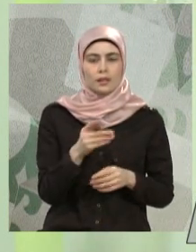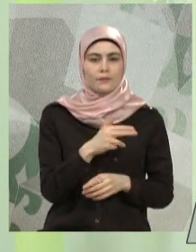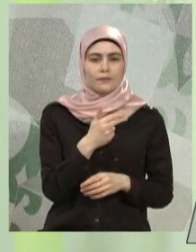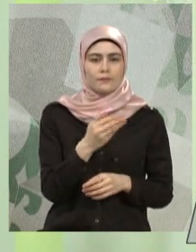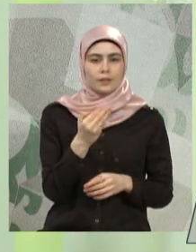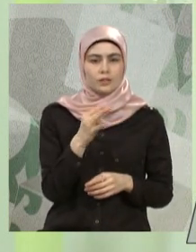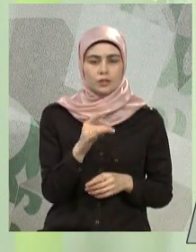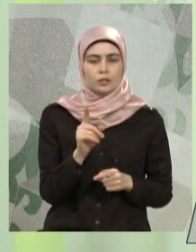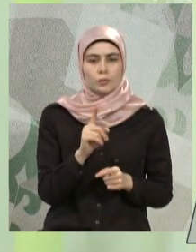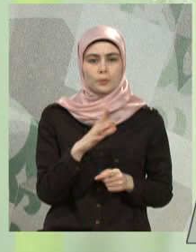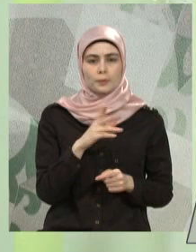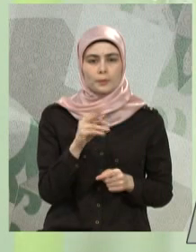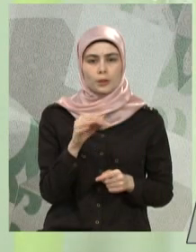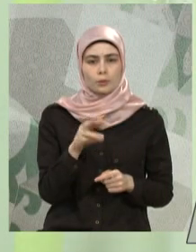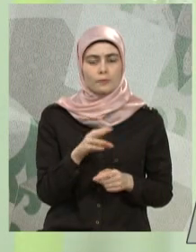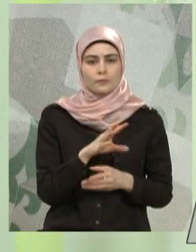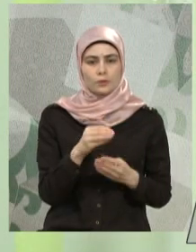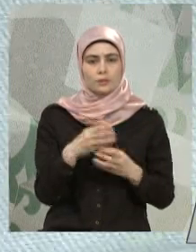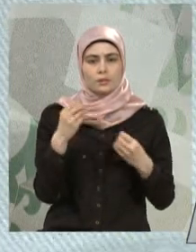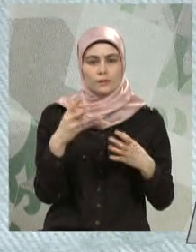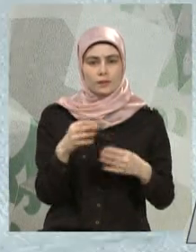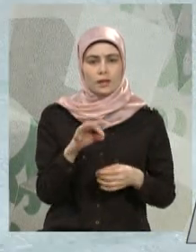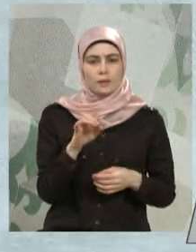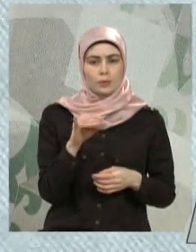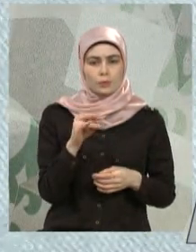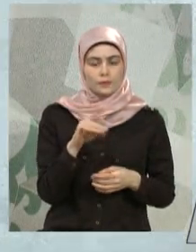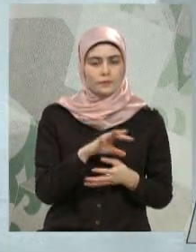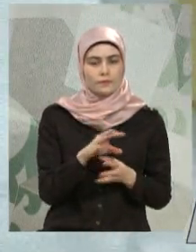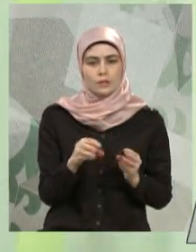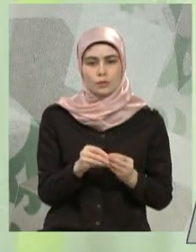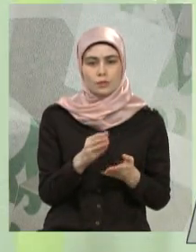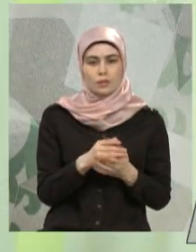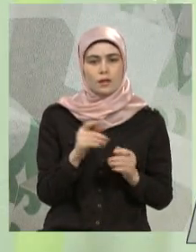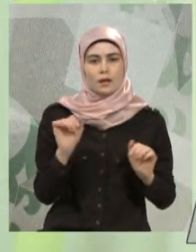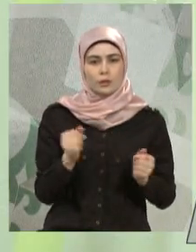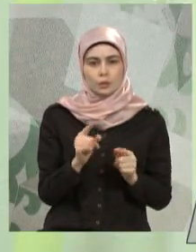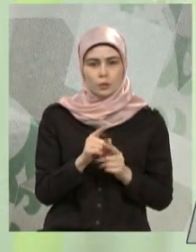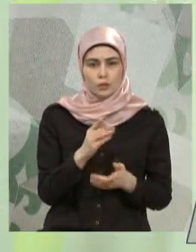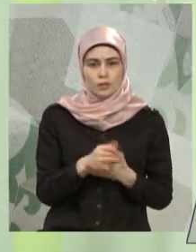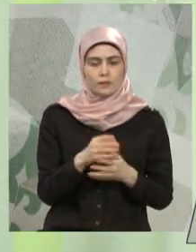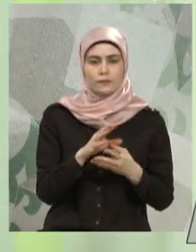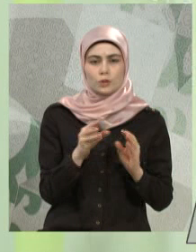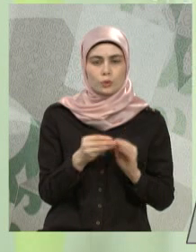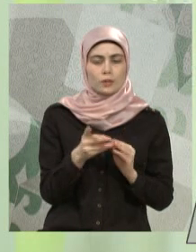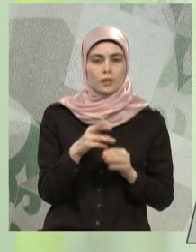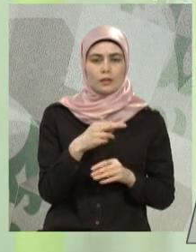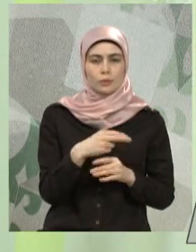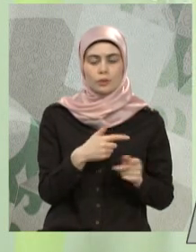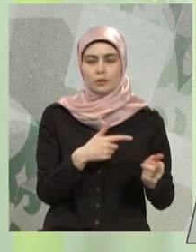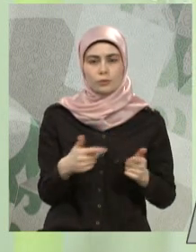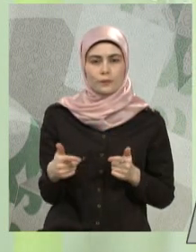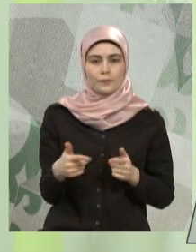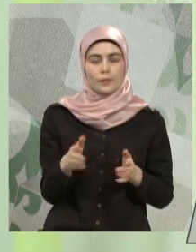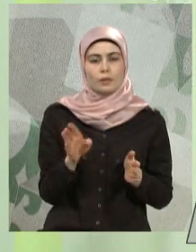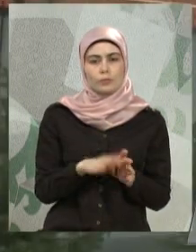чтобы вела прием. Все оснащено, все оборудовано, все есть. Холодильники, все для работы, все готово.